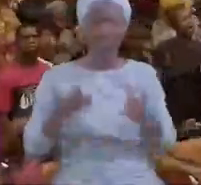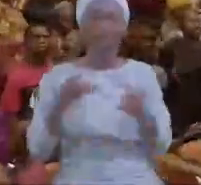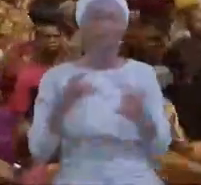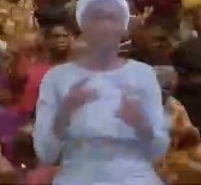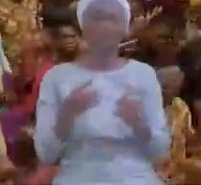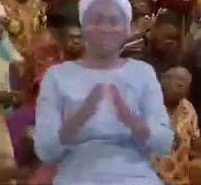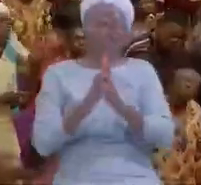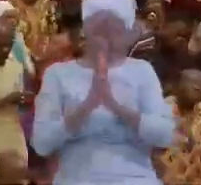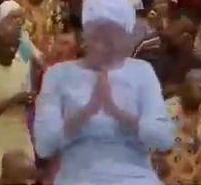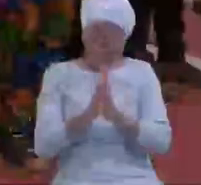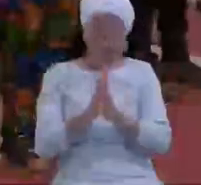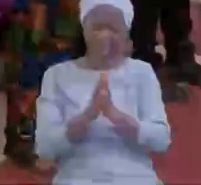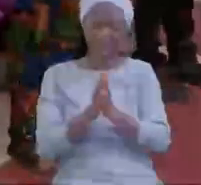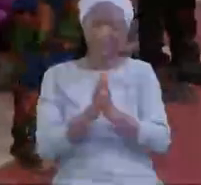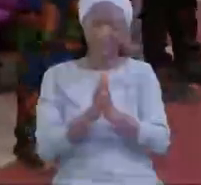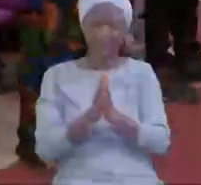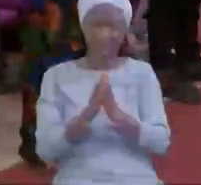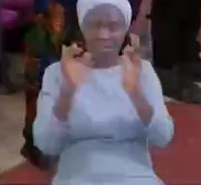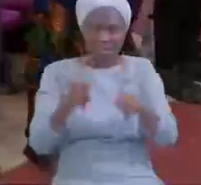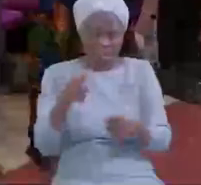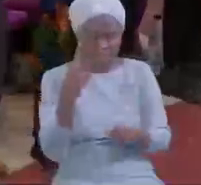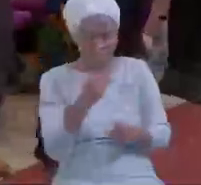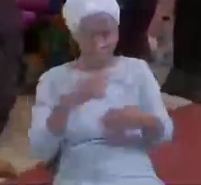Est-ce que vous voyez la guérison? Vous voyez bien.